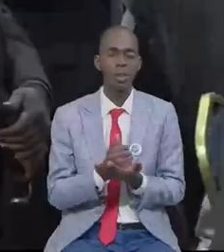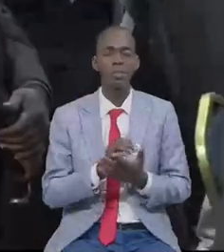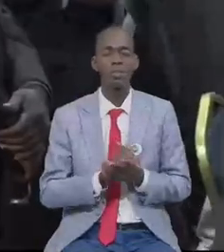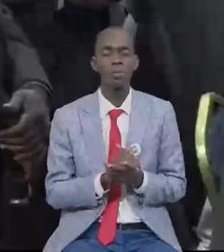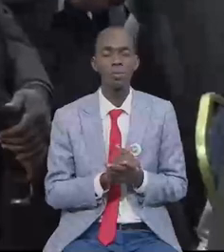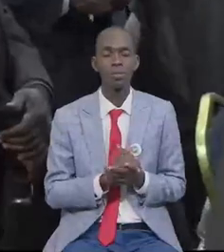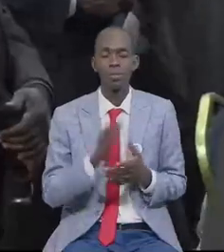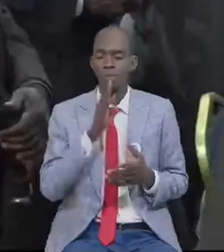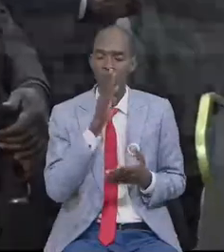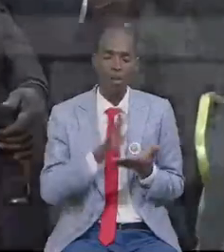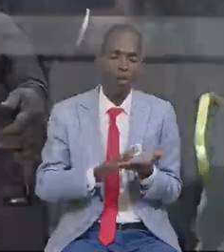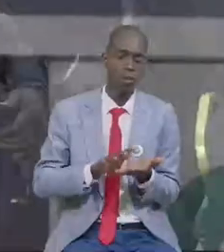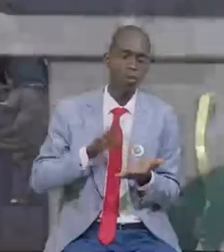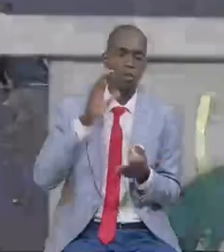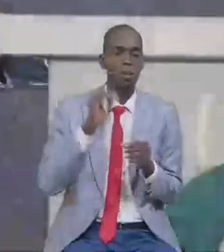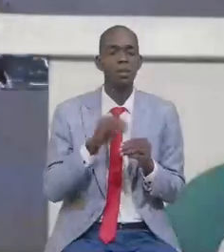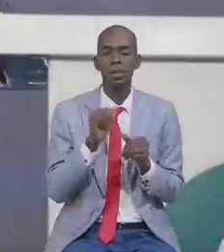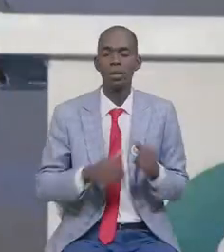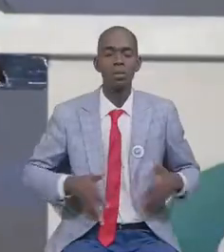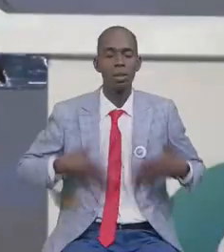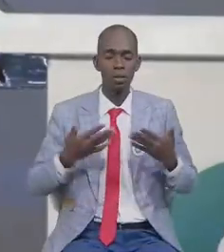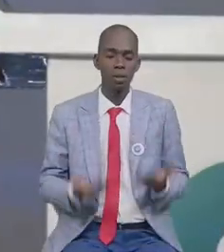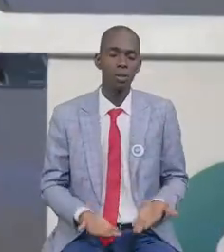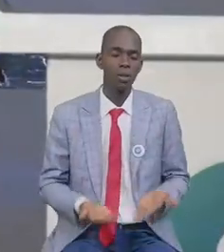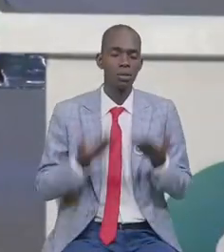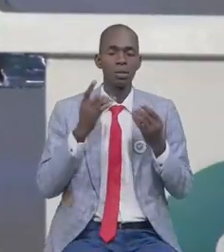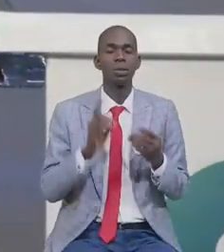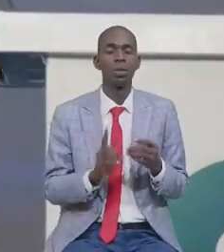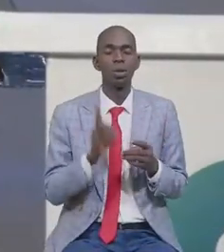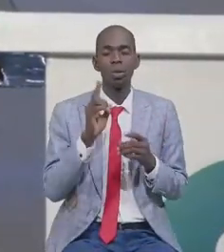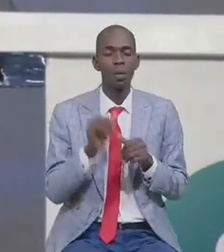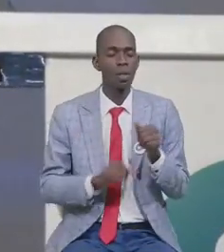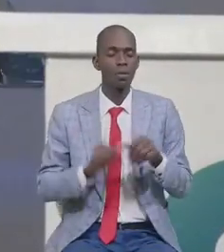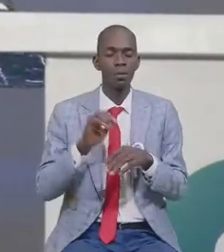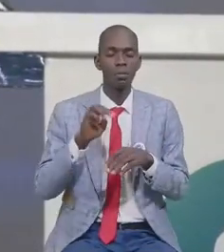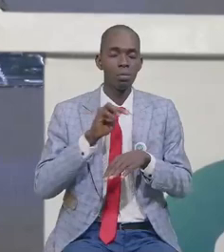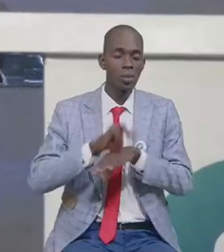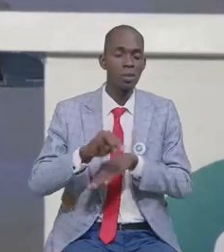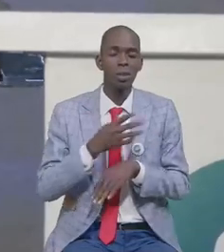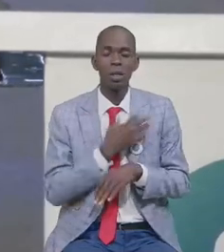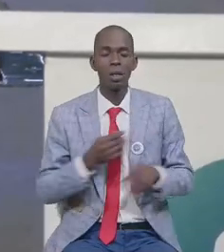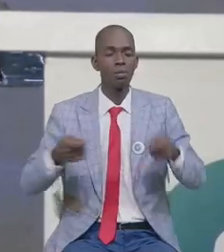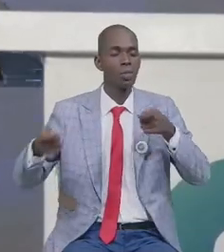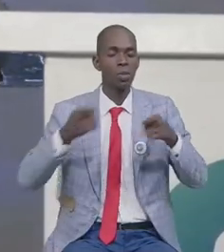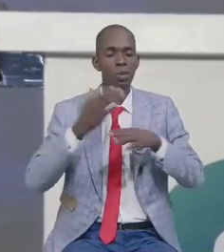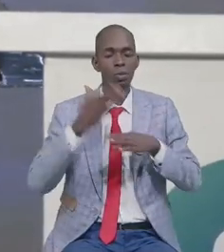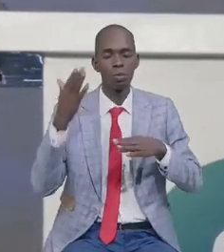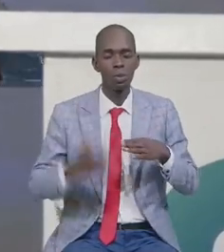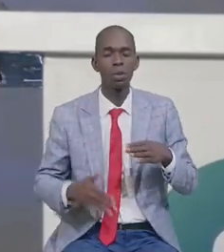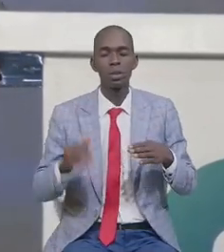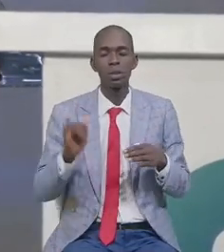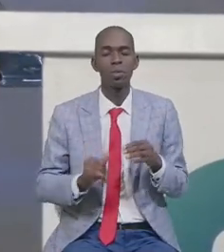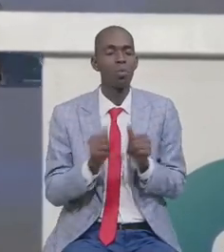Sois glorifié dans chaque vie, sois élevé avec chaque ministre et règne de façon suprême, sans